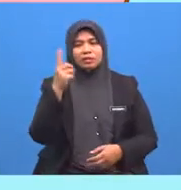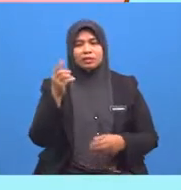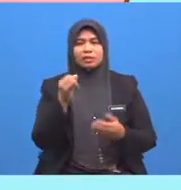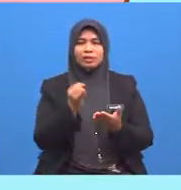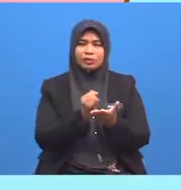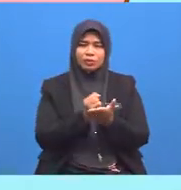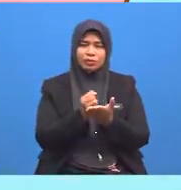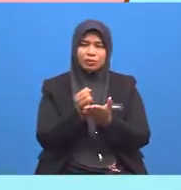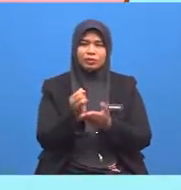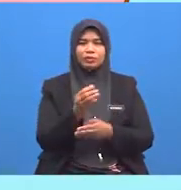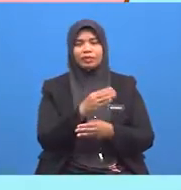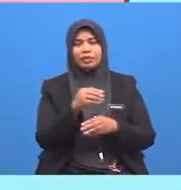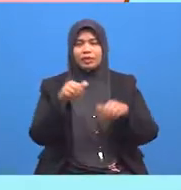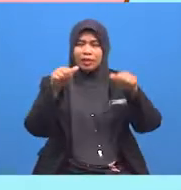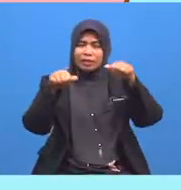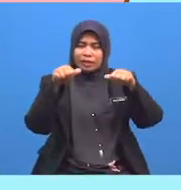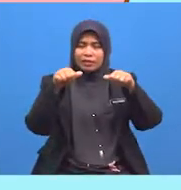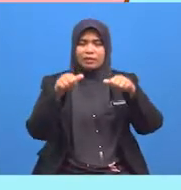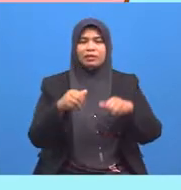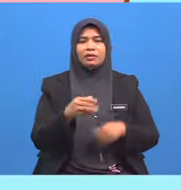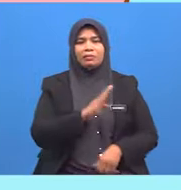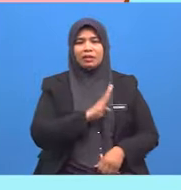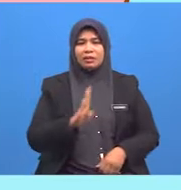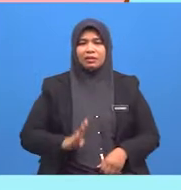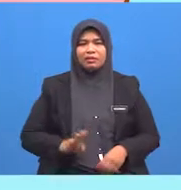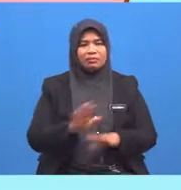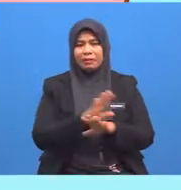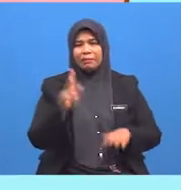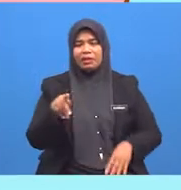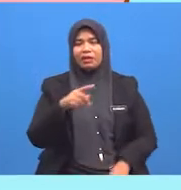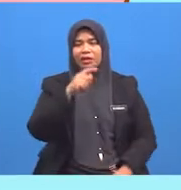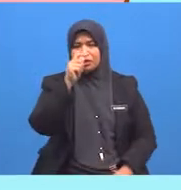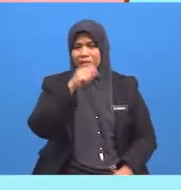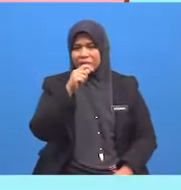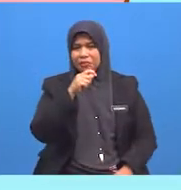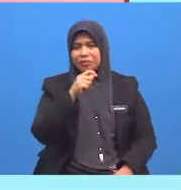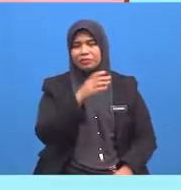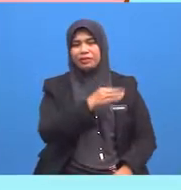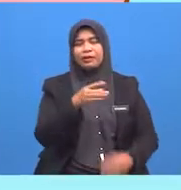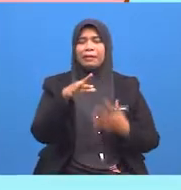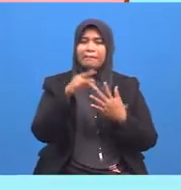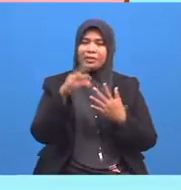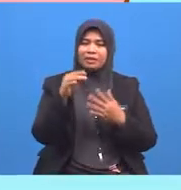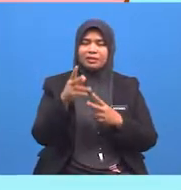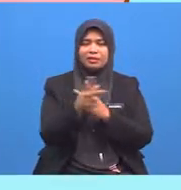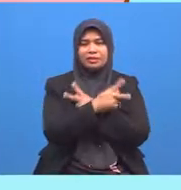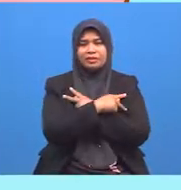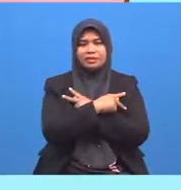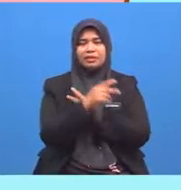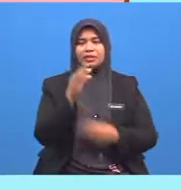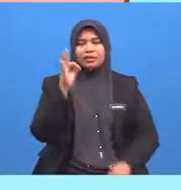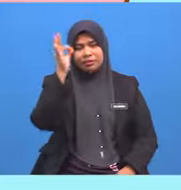sejujur dan Andien Baginda tidak pernah berbohong dan pilih kasih sifat terpuji ini